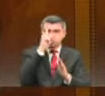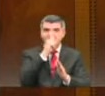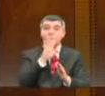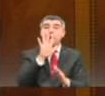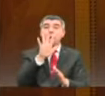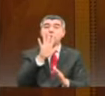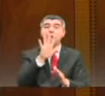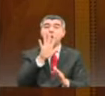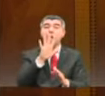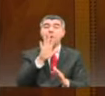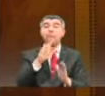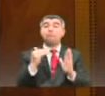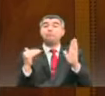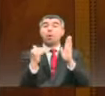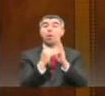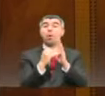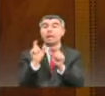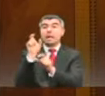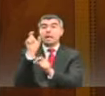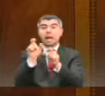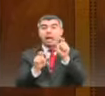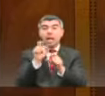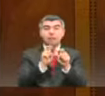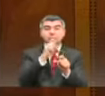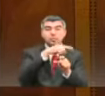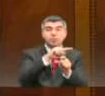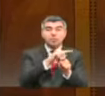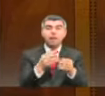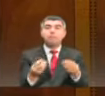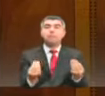5 ملايين مواطن إضافة إلى ذوي حقوقهم.